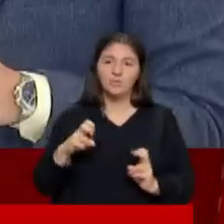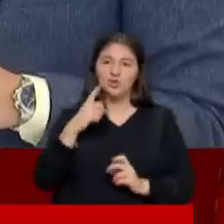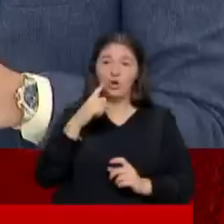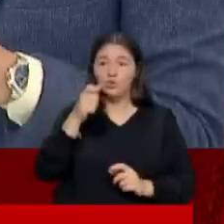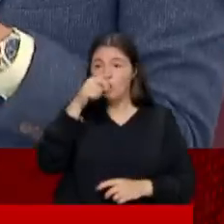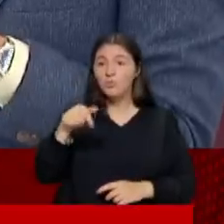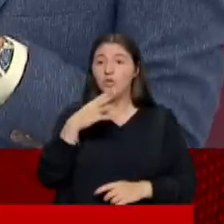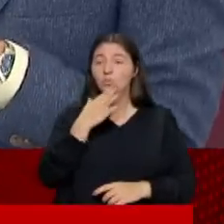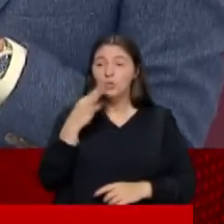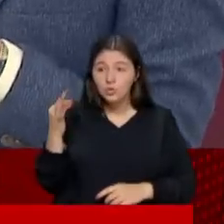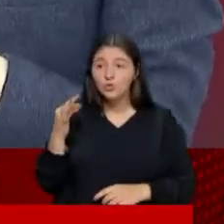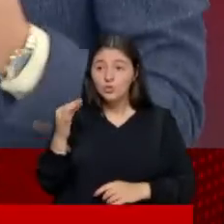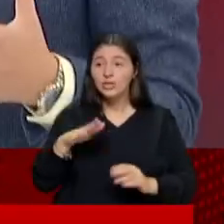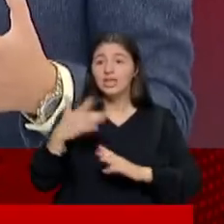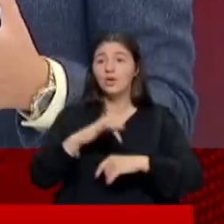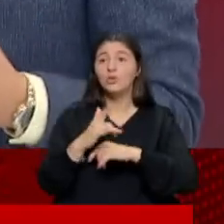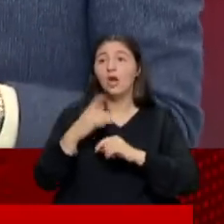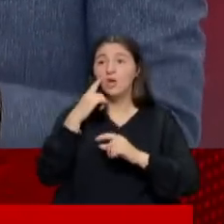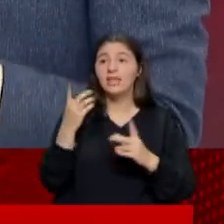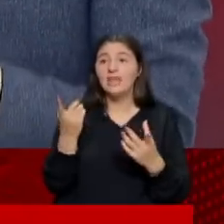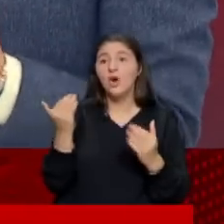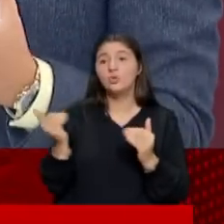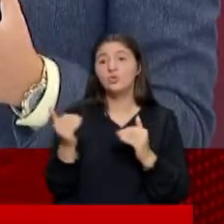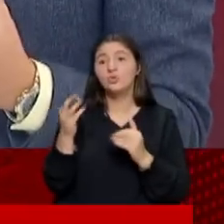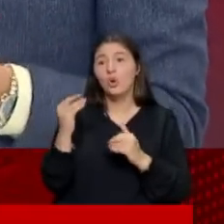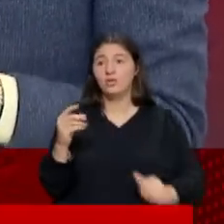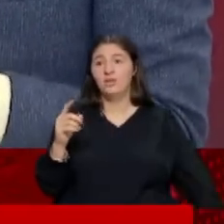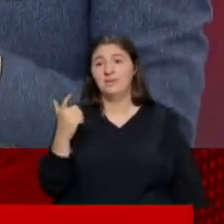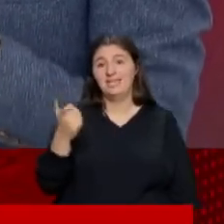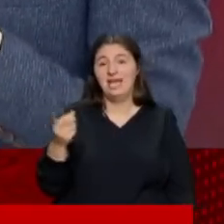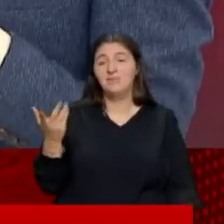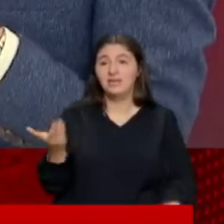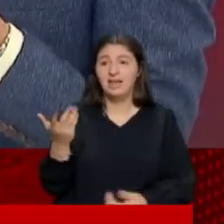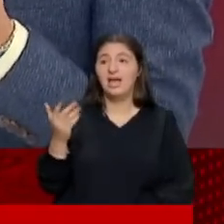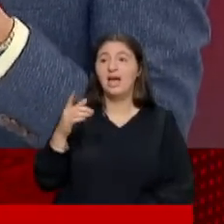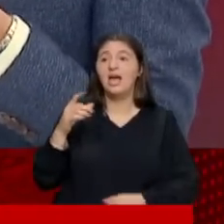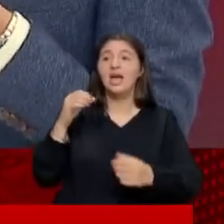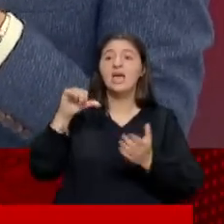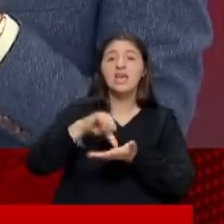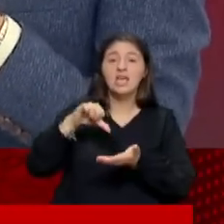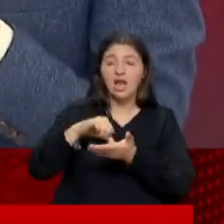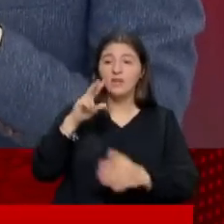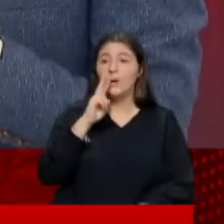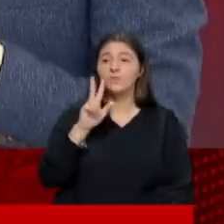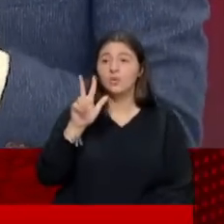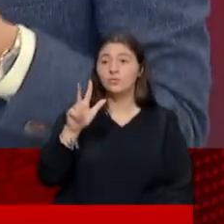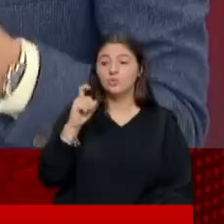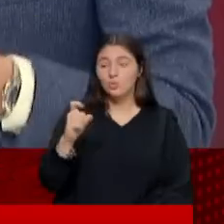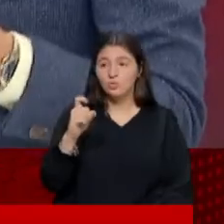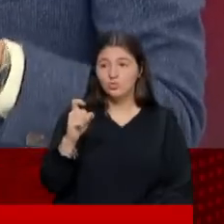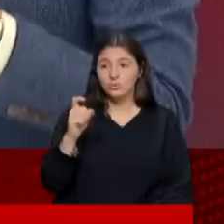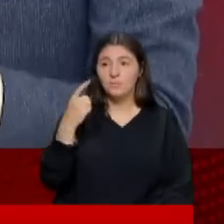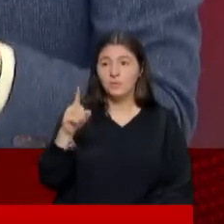Türkiye Bu arada mutluluğun diğer ülkelere göre daha ucuz olduğu bir ülke mesela İran'da 239 dolarmış yılda